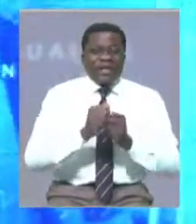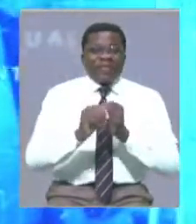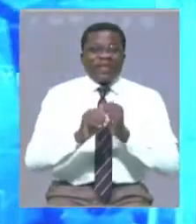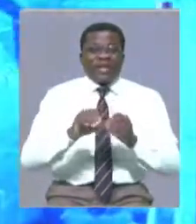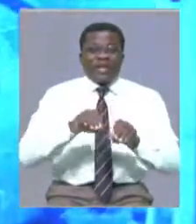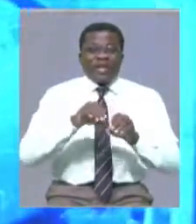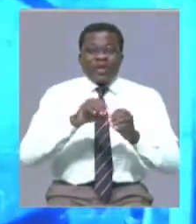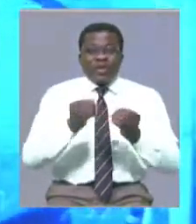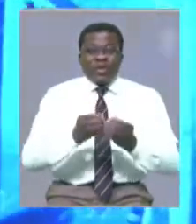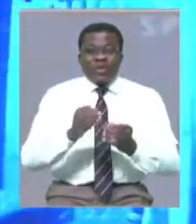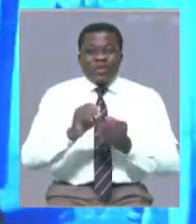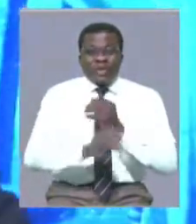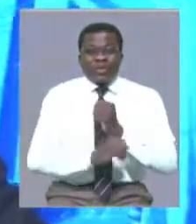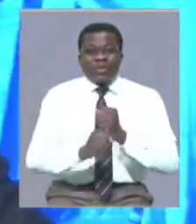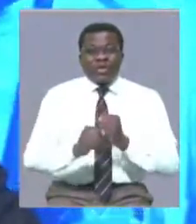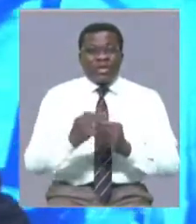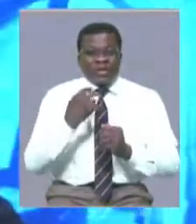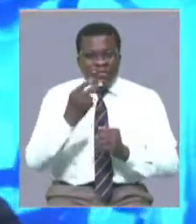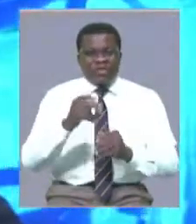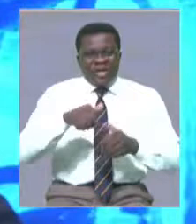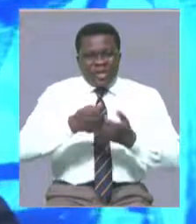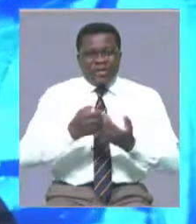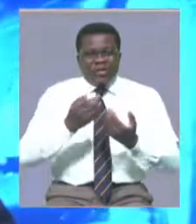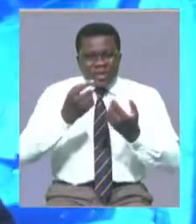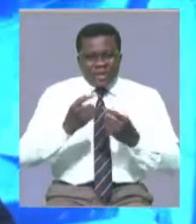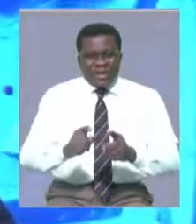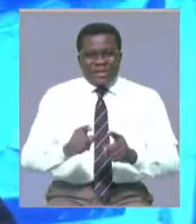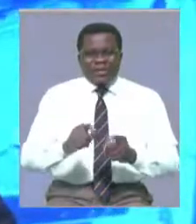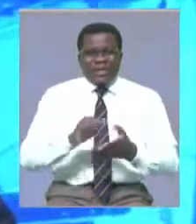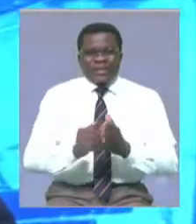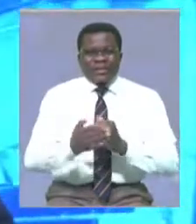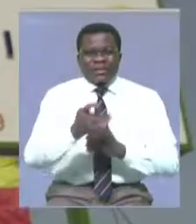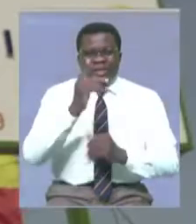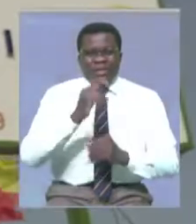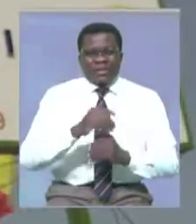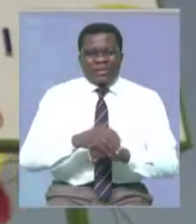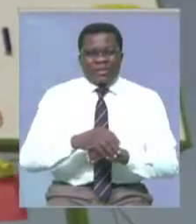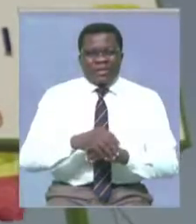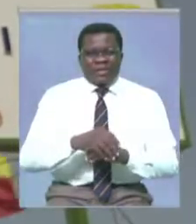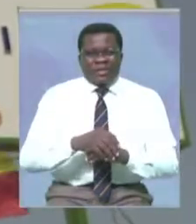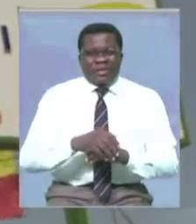actions menées. Suivez le compte-rendu de Jean-Claude James et Patrick Yimavo.